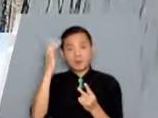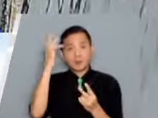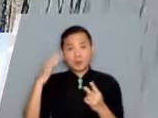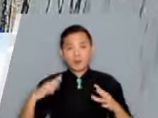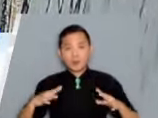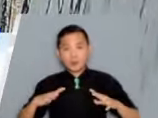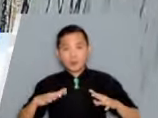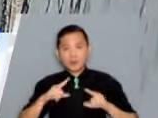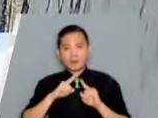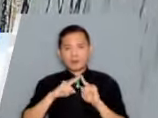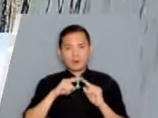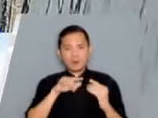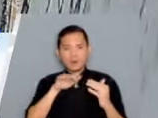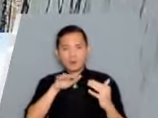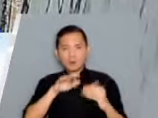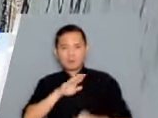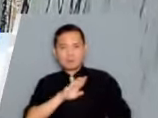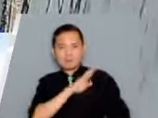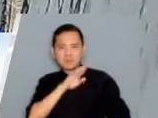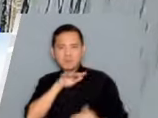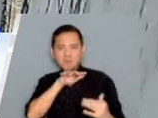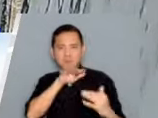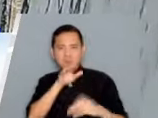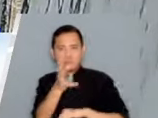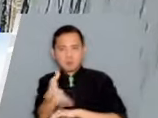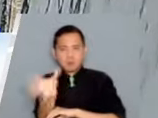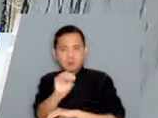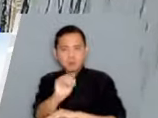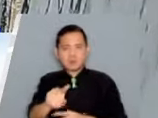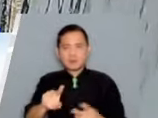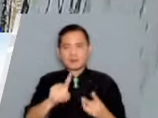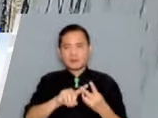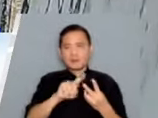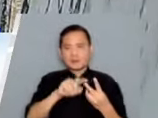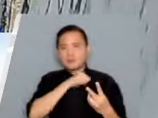Eid al-Fitr of Feast of Ramadan naman sa April